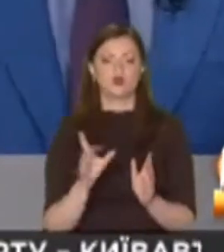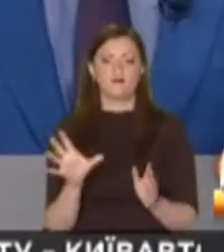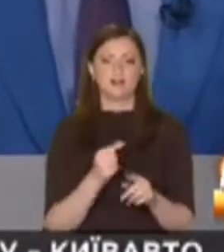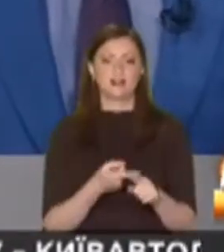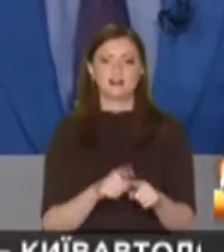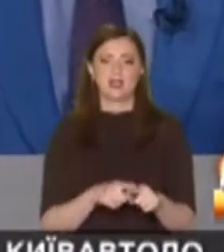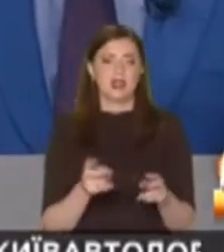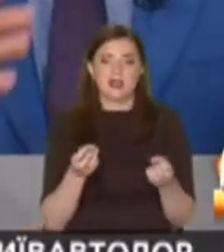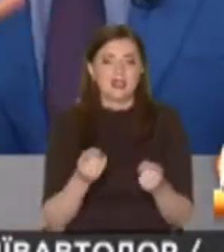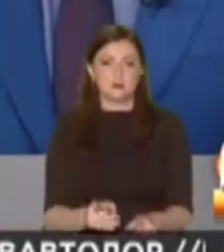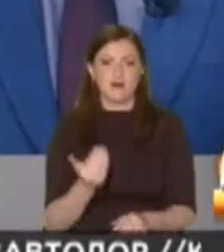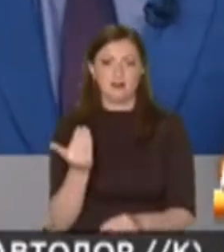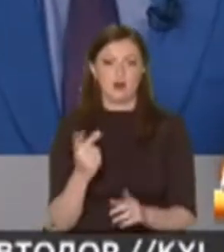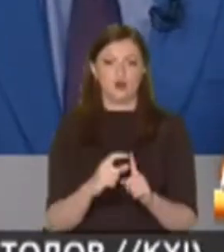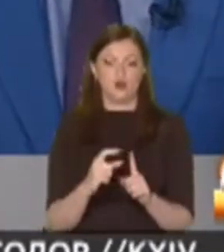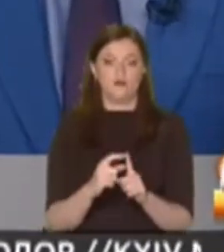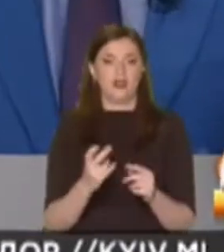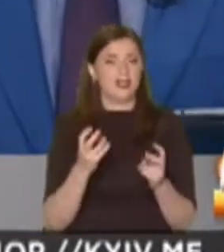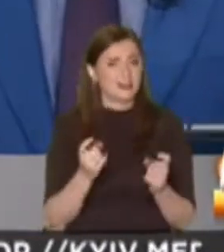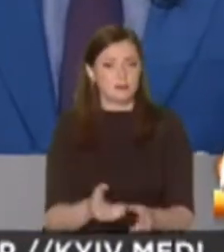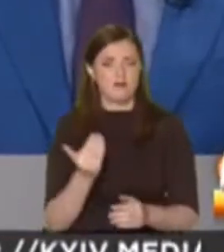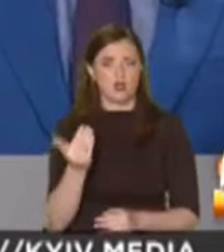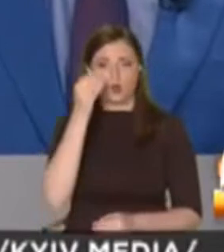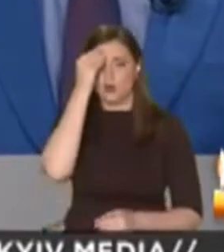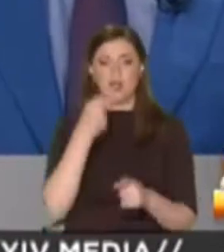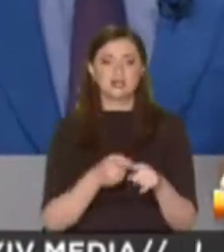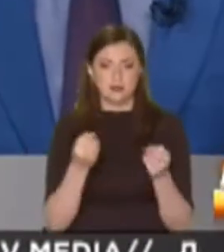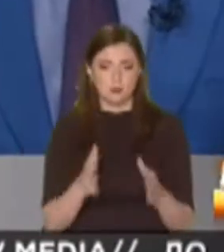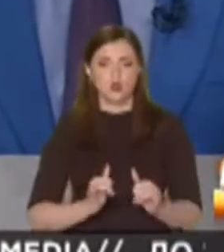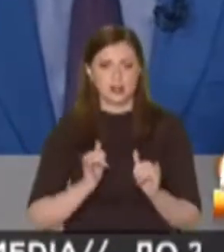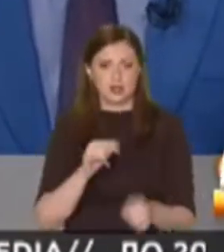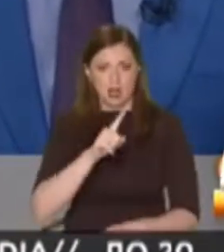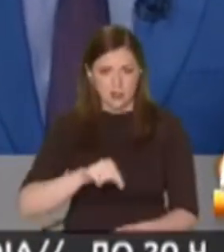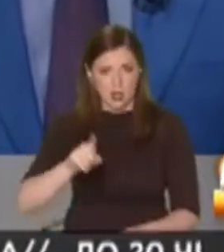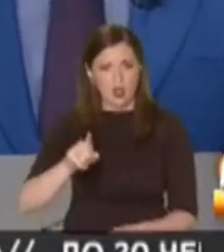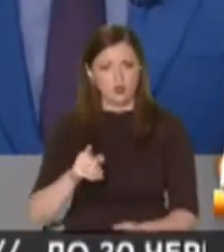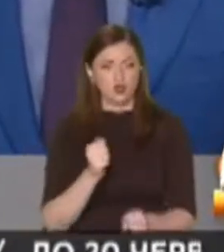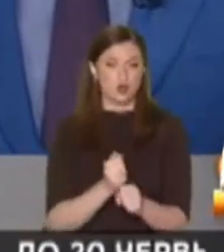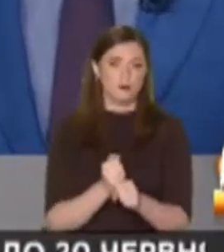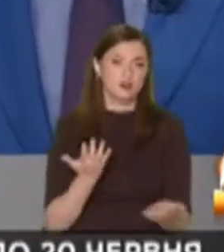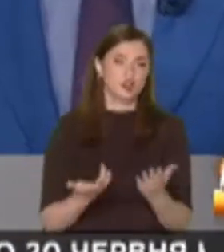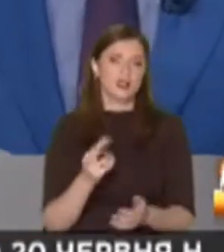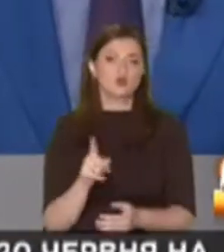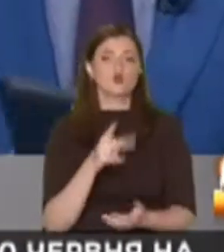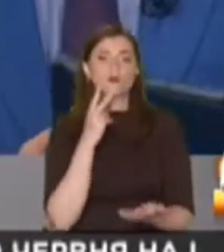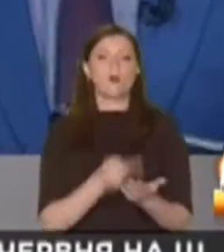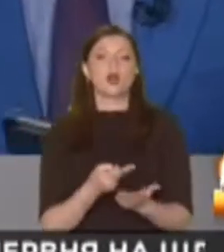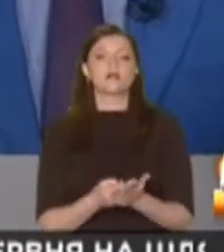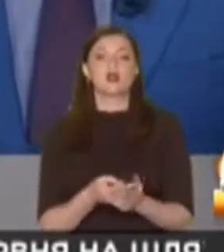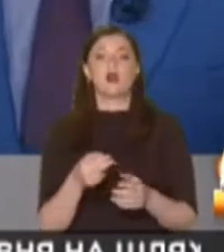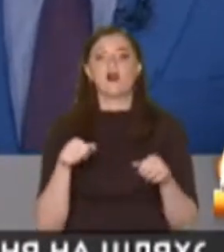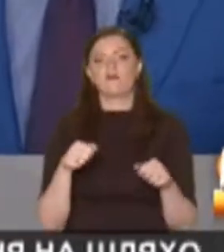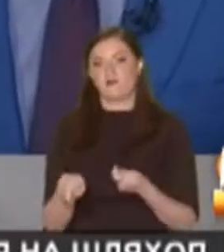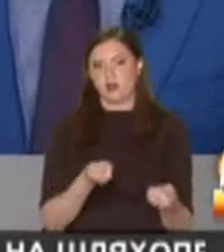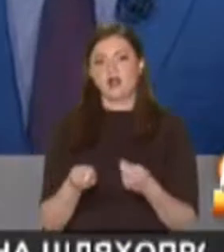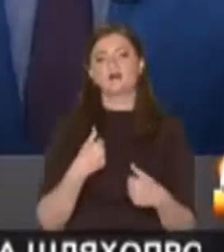не справді його слова і не справжня його думка, то це просто заради галочки робиться, чи для того, щоб показати, наприклад, владі, що